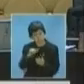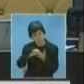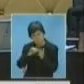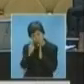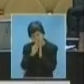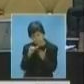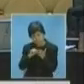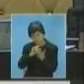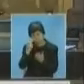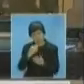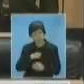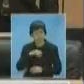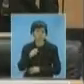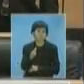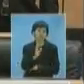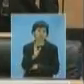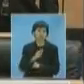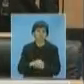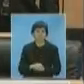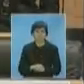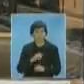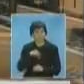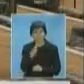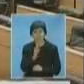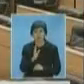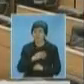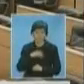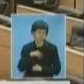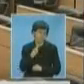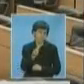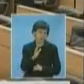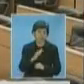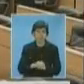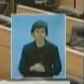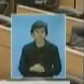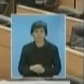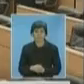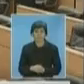ข้อบังคับผมไม่อนุญาตใครทั้งนั้นครับผมไม่อนุญาตใครทั้งนั้นครับ